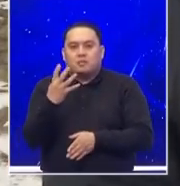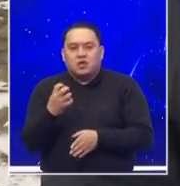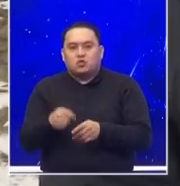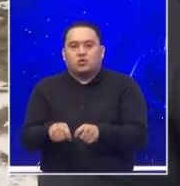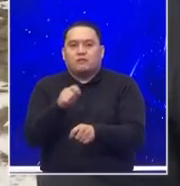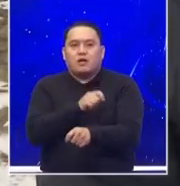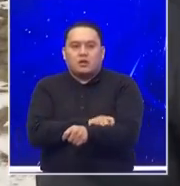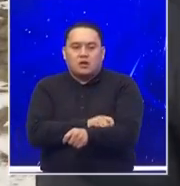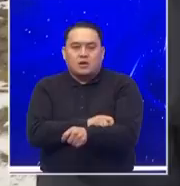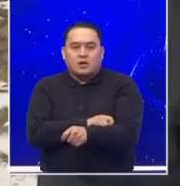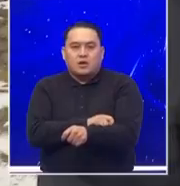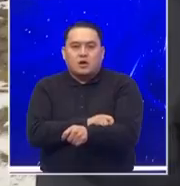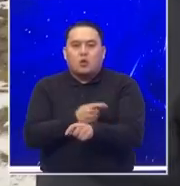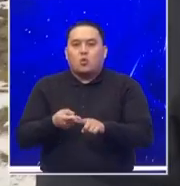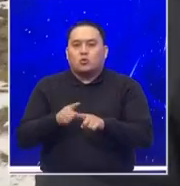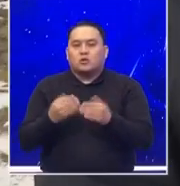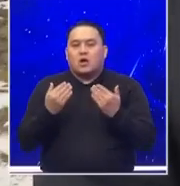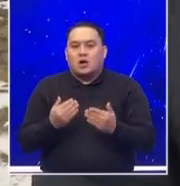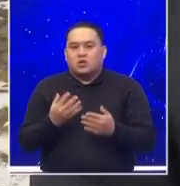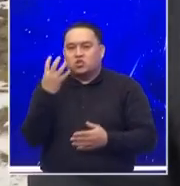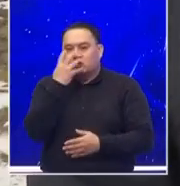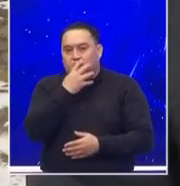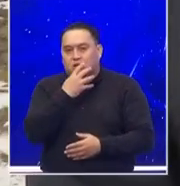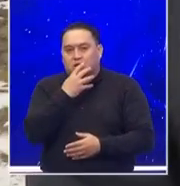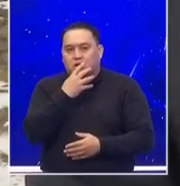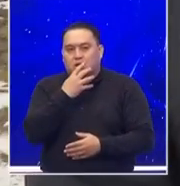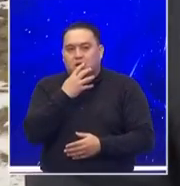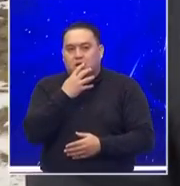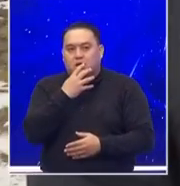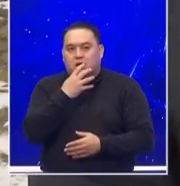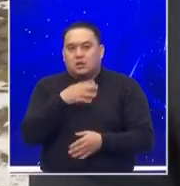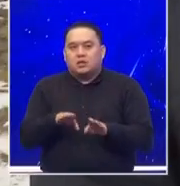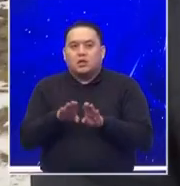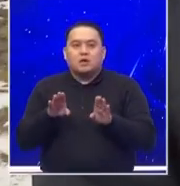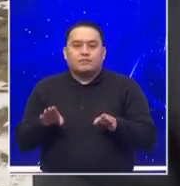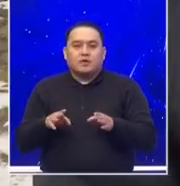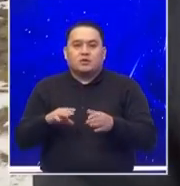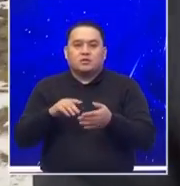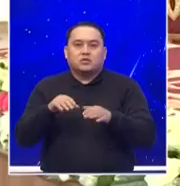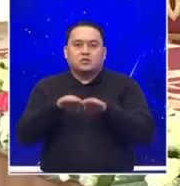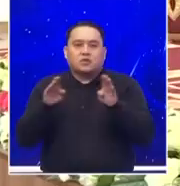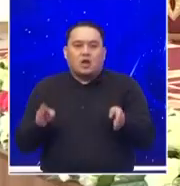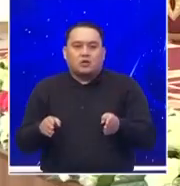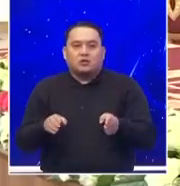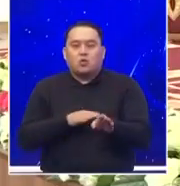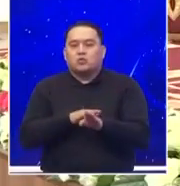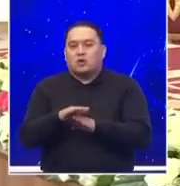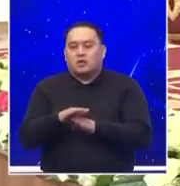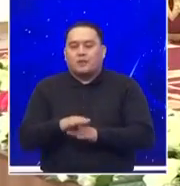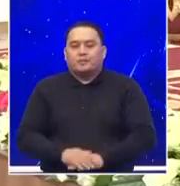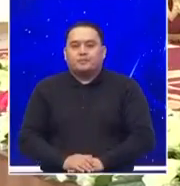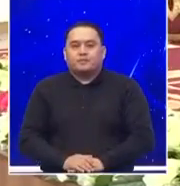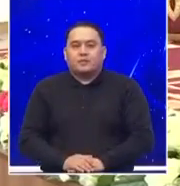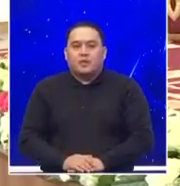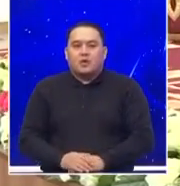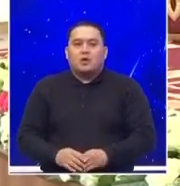метр, соның шаршының қазір іші жіп жылы. Барлық сақынасында жасадық, барлығын жасадық. Араға 8 жыл салып